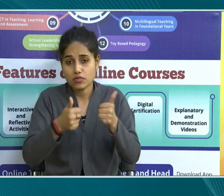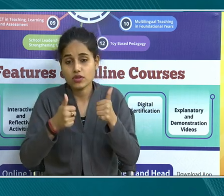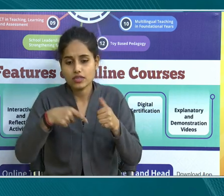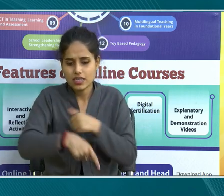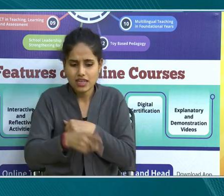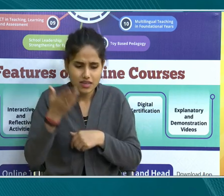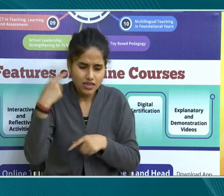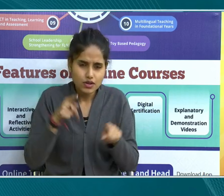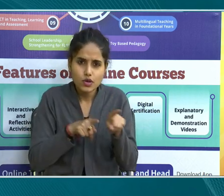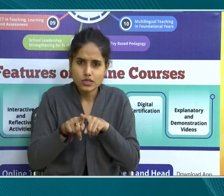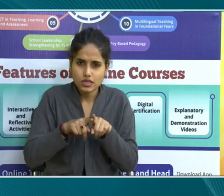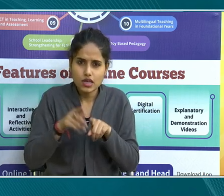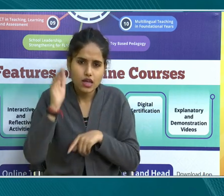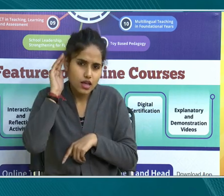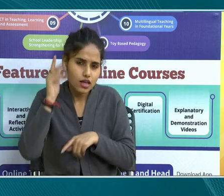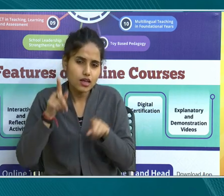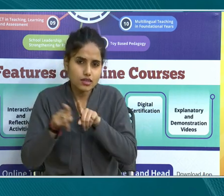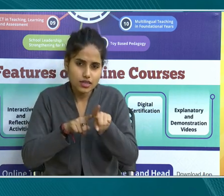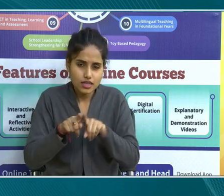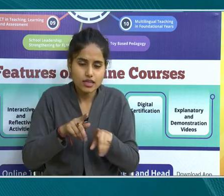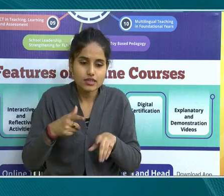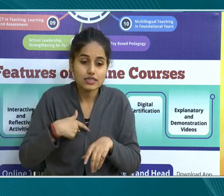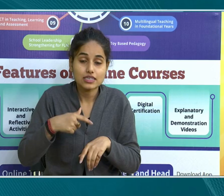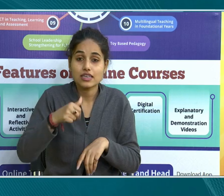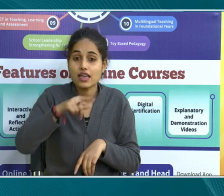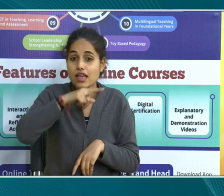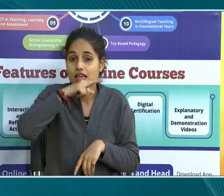ओधारन भी सोना रेडियो पर कुछ दो पहले की